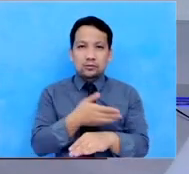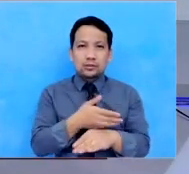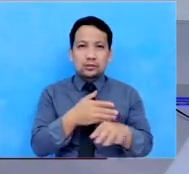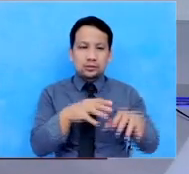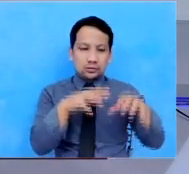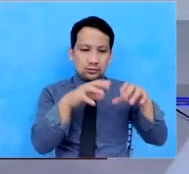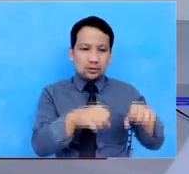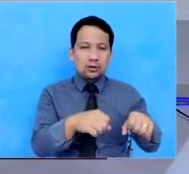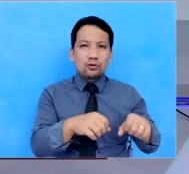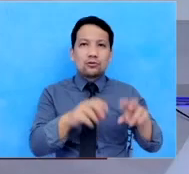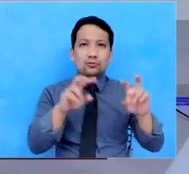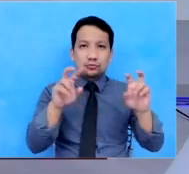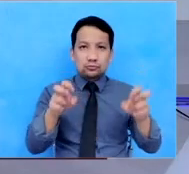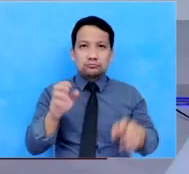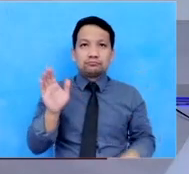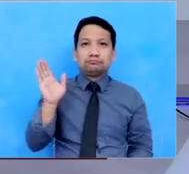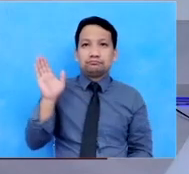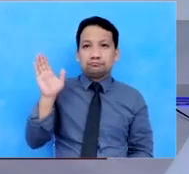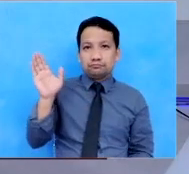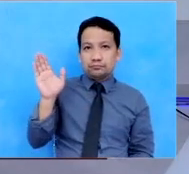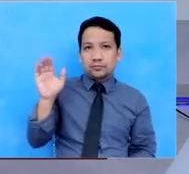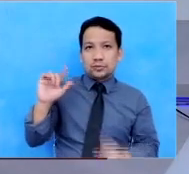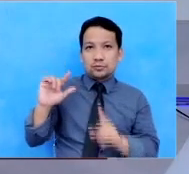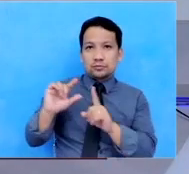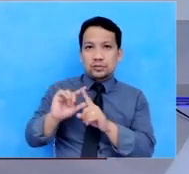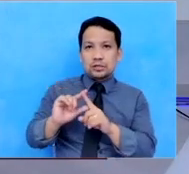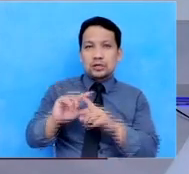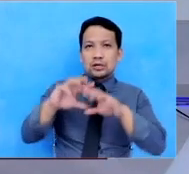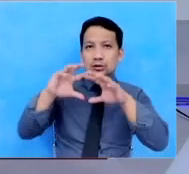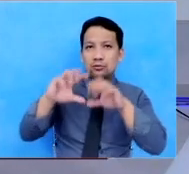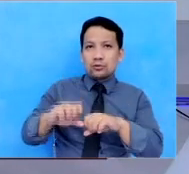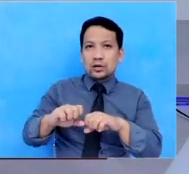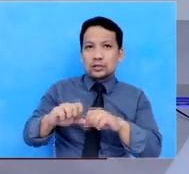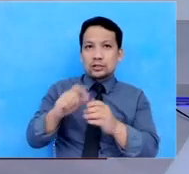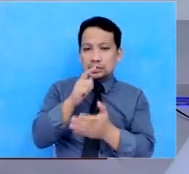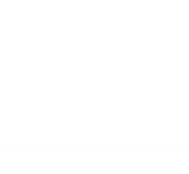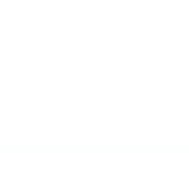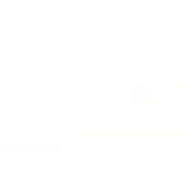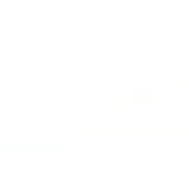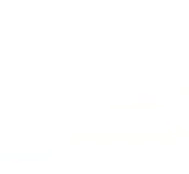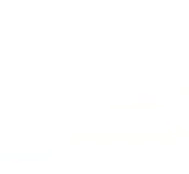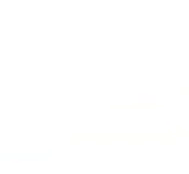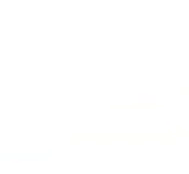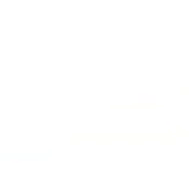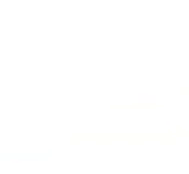ang hukom ng tinatawag na warrant of arrest para hulihin ang akusado.